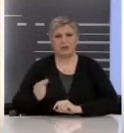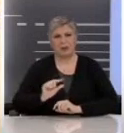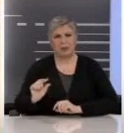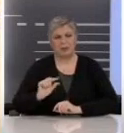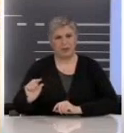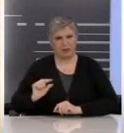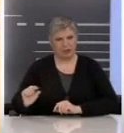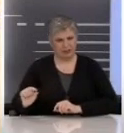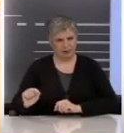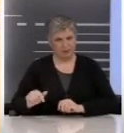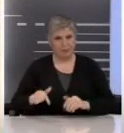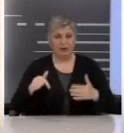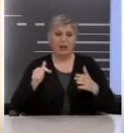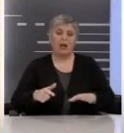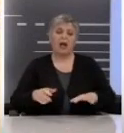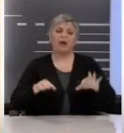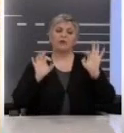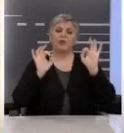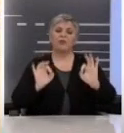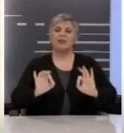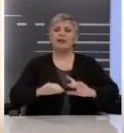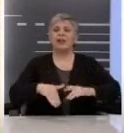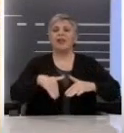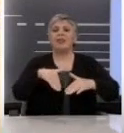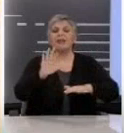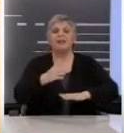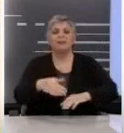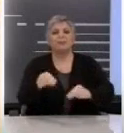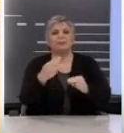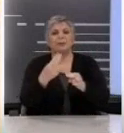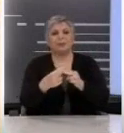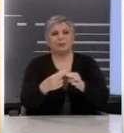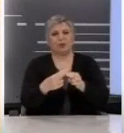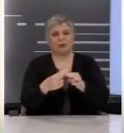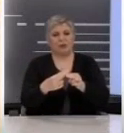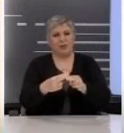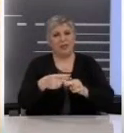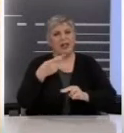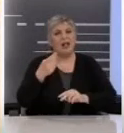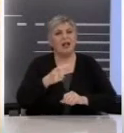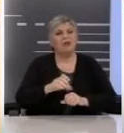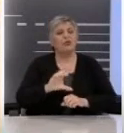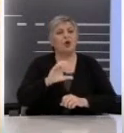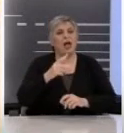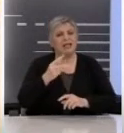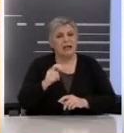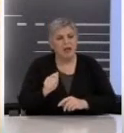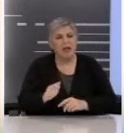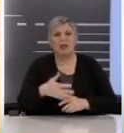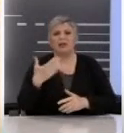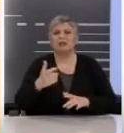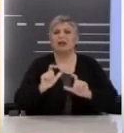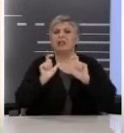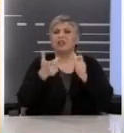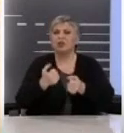προφανώς δεν αποτελεί την αβαρχίδα της κοινωνικής πολιτικής, είναι το κοινωνικό εισόδημα αλληλεγγύης, είναι οι παρεμβάσεις στα οικογενειακά επιδόματα